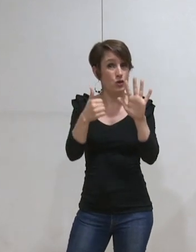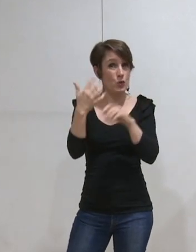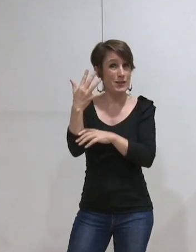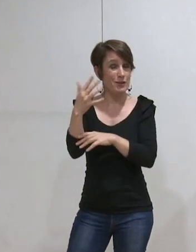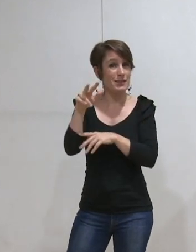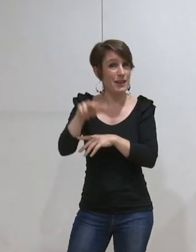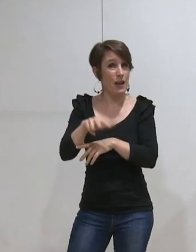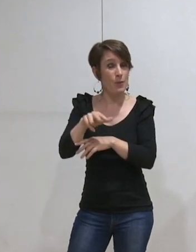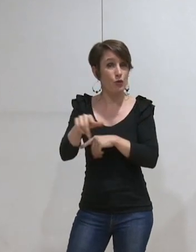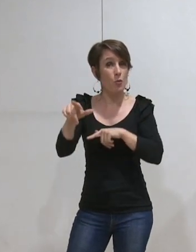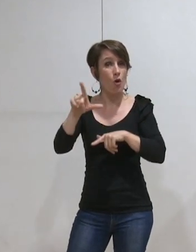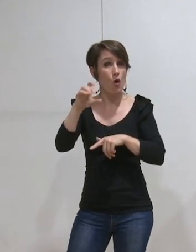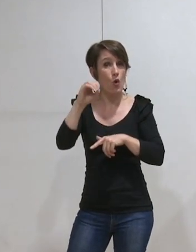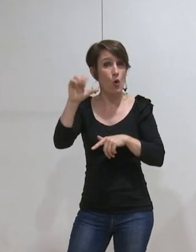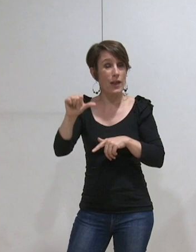Plus+